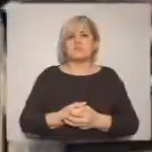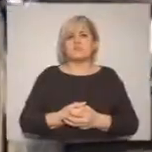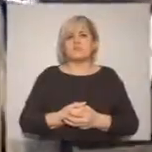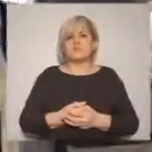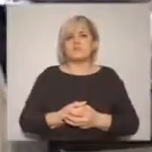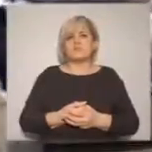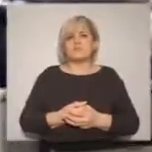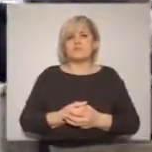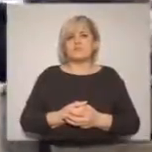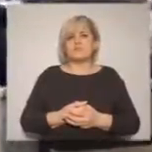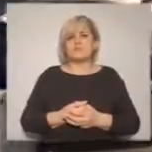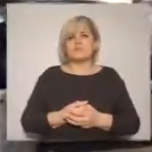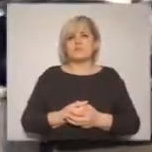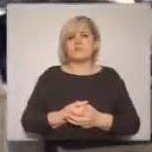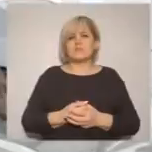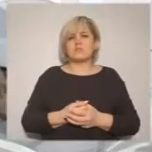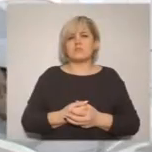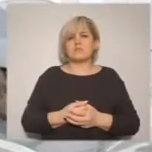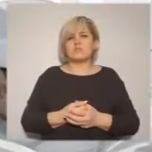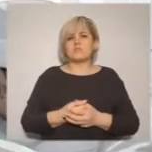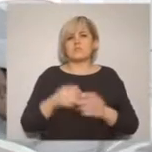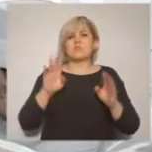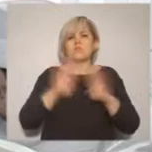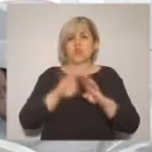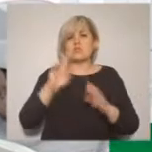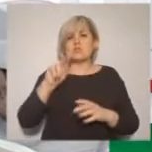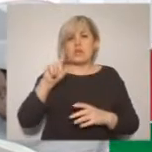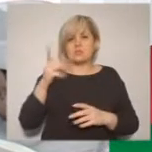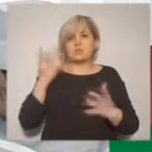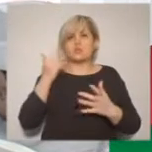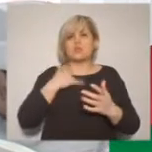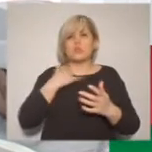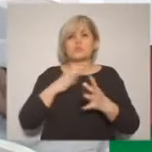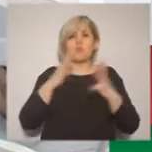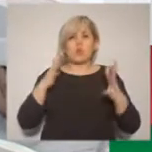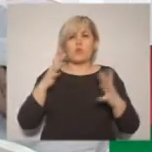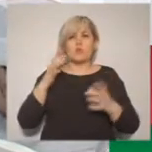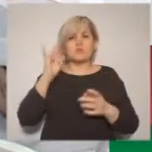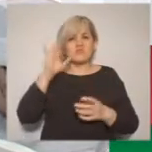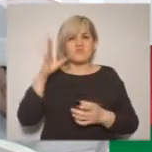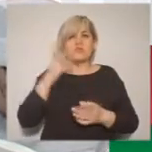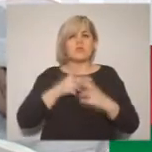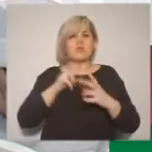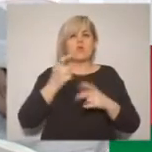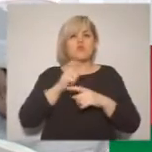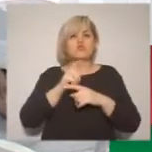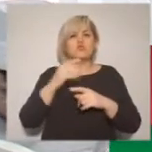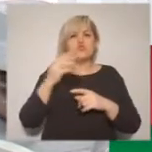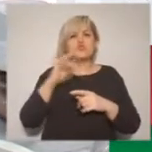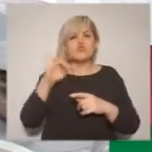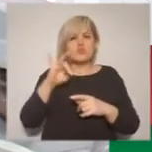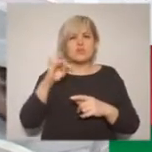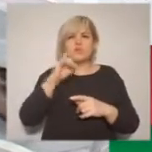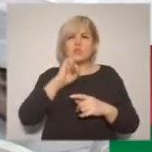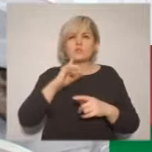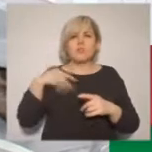врачи не советуют делать поспешных выводов. Тот же ясь, который у нас наиболее поражен, это очень жирная, вкусная, полезная